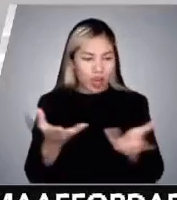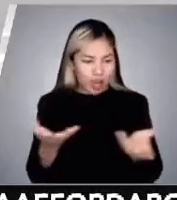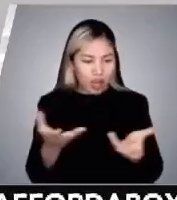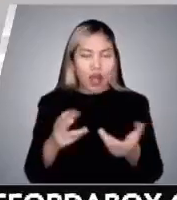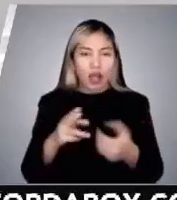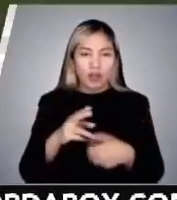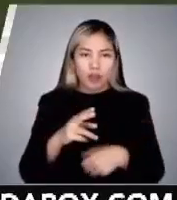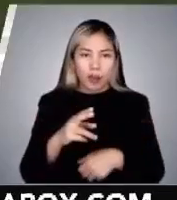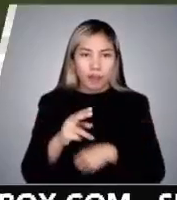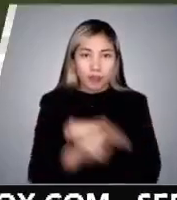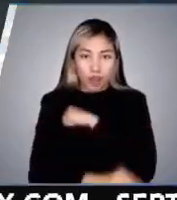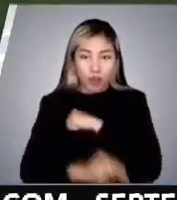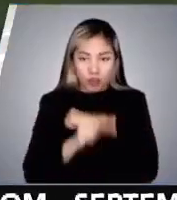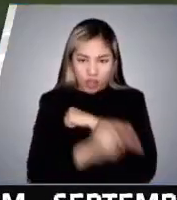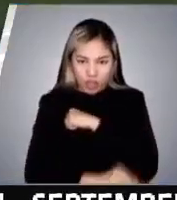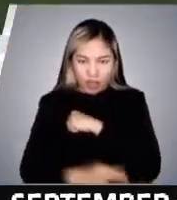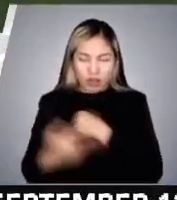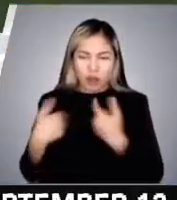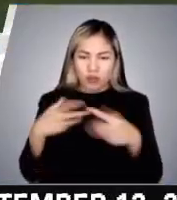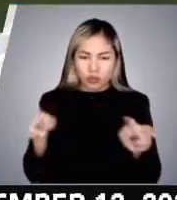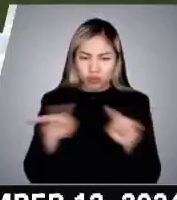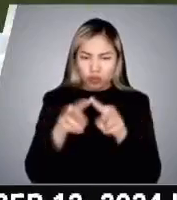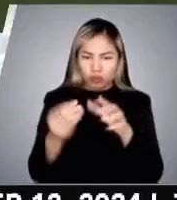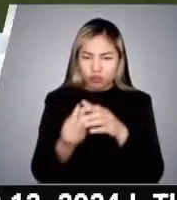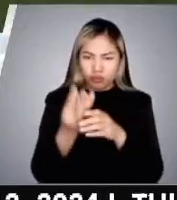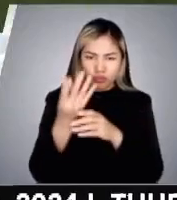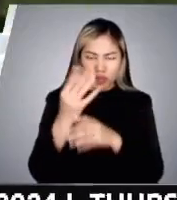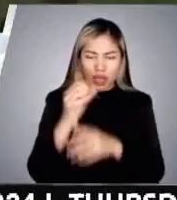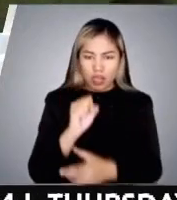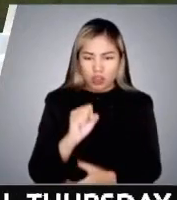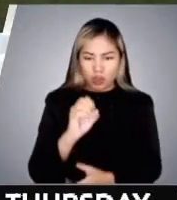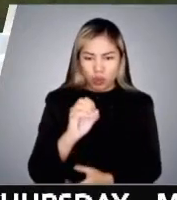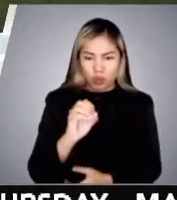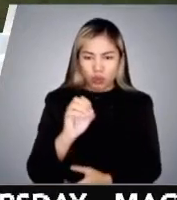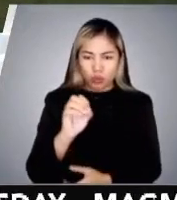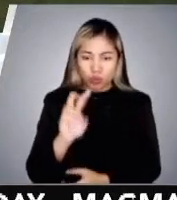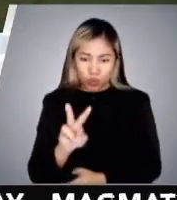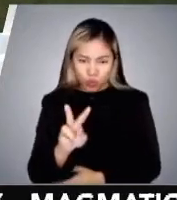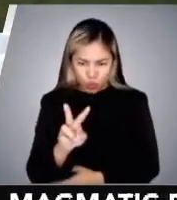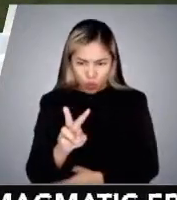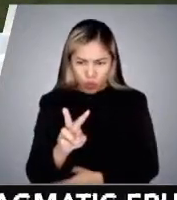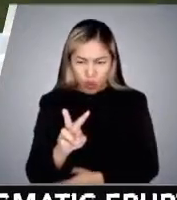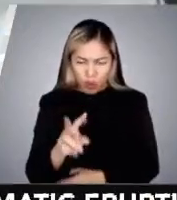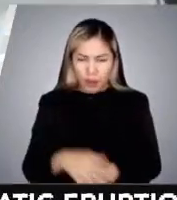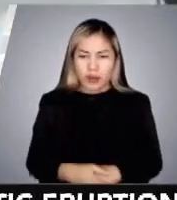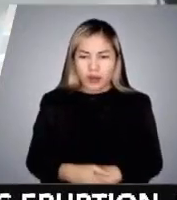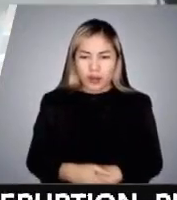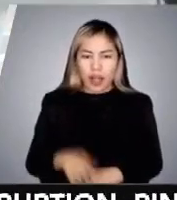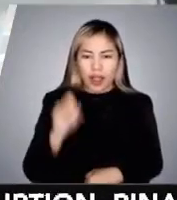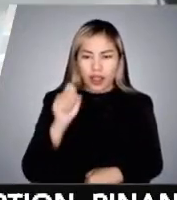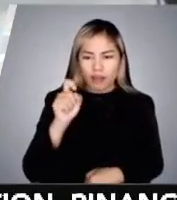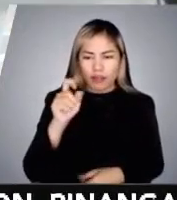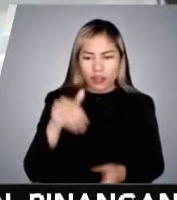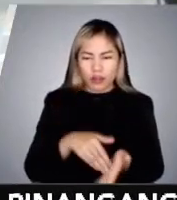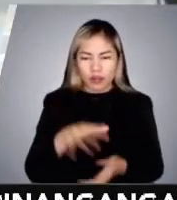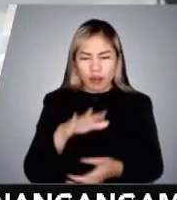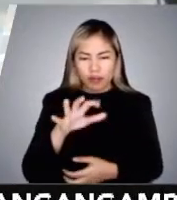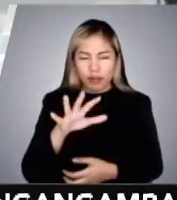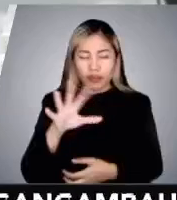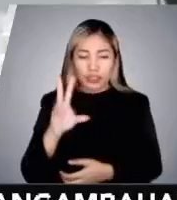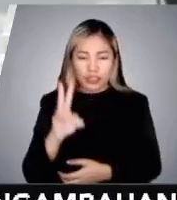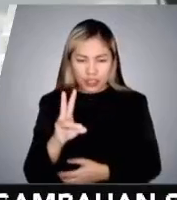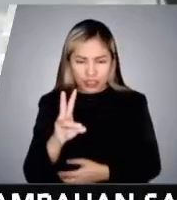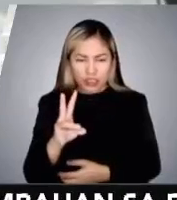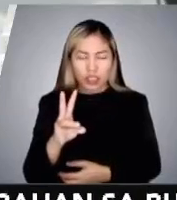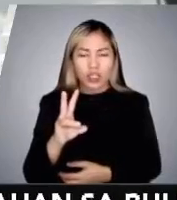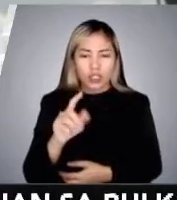kahapon. Ayon sa PHIVOLCS, yan ang pinakamaraming ibinugang sulfur dioxide ng Kanlaon sa isang araw simula nang mag-record sila